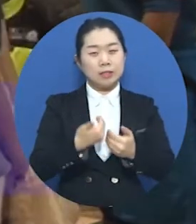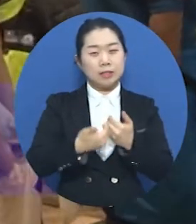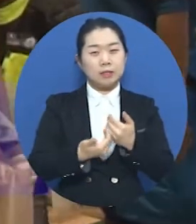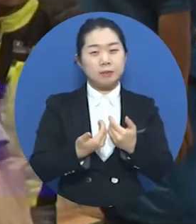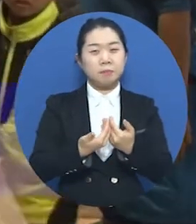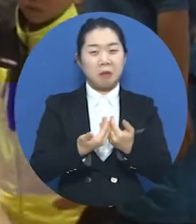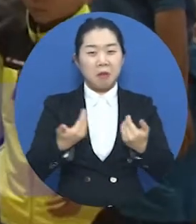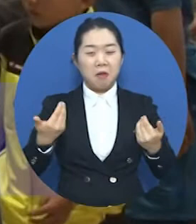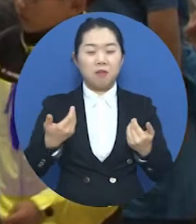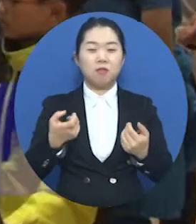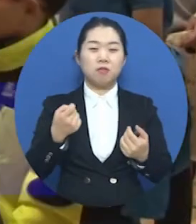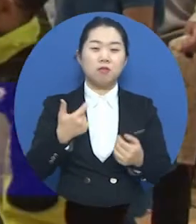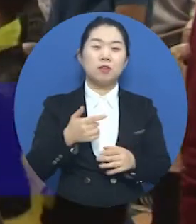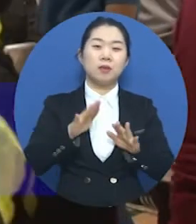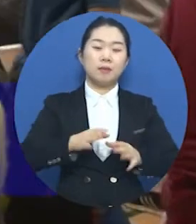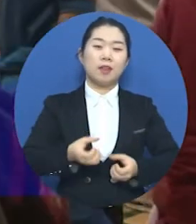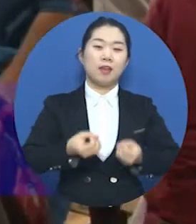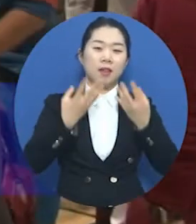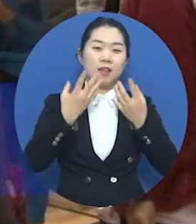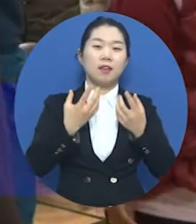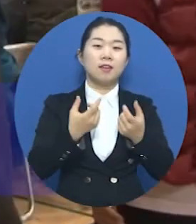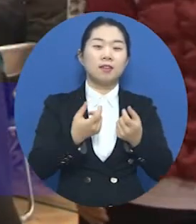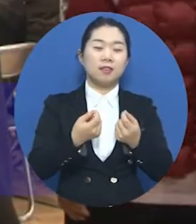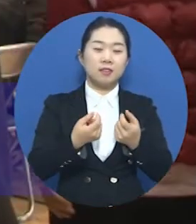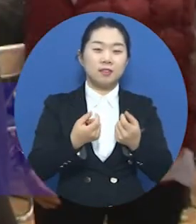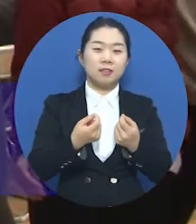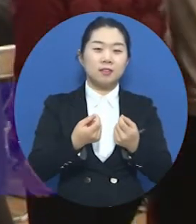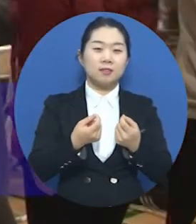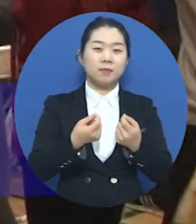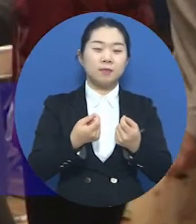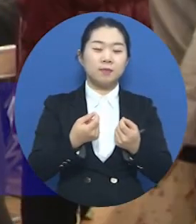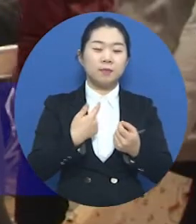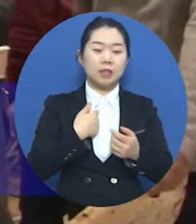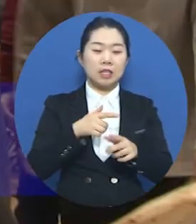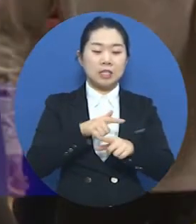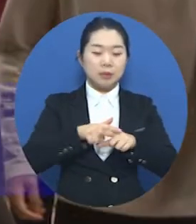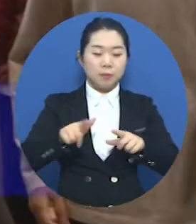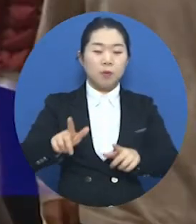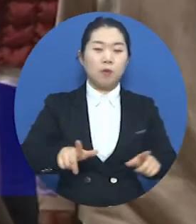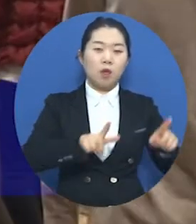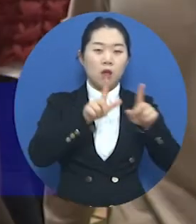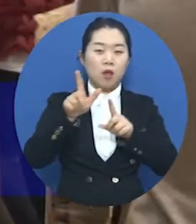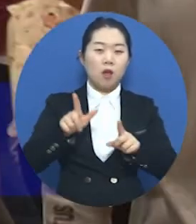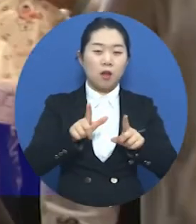보니까 학생들과의 거리가 많이 있는 것 같아요. 이번 행사는 그런